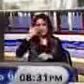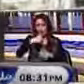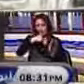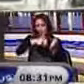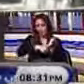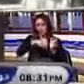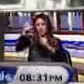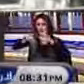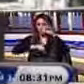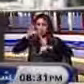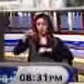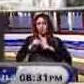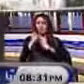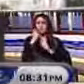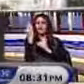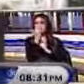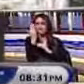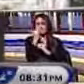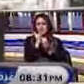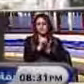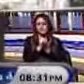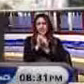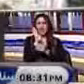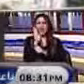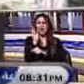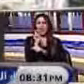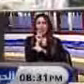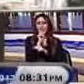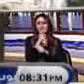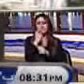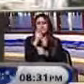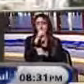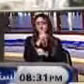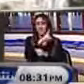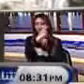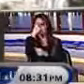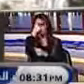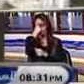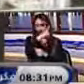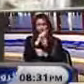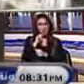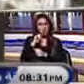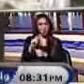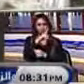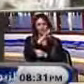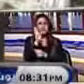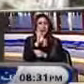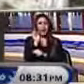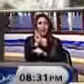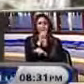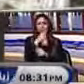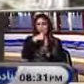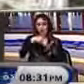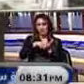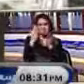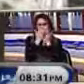الكبار، وانتظموا بالمدرسة الموجودة بالبلد وتم التعليم، ويعني تم القضاء